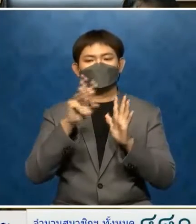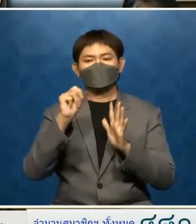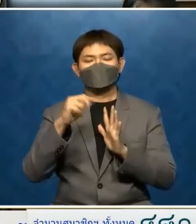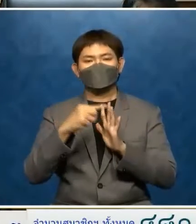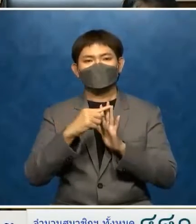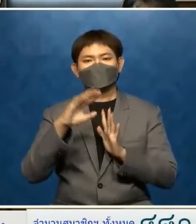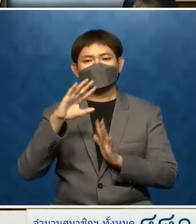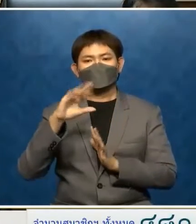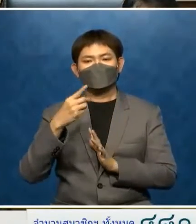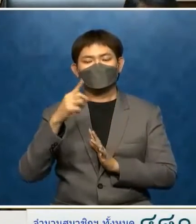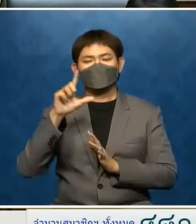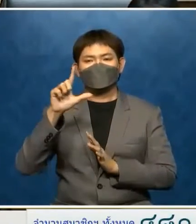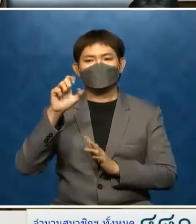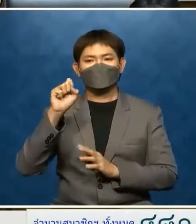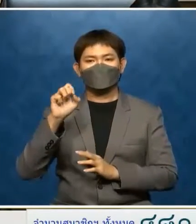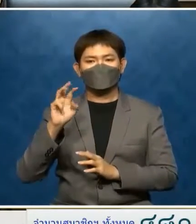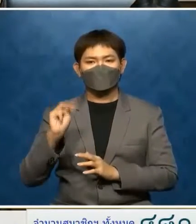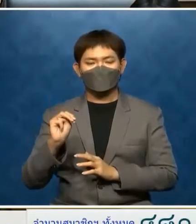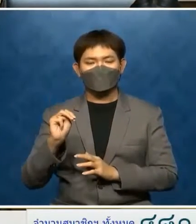สัตวสักษิต